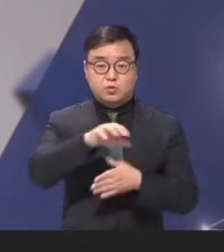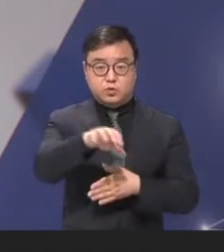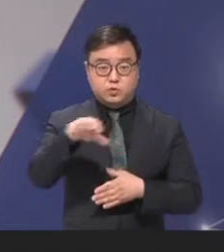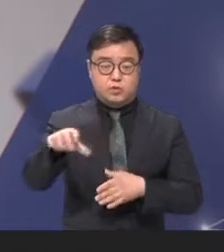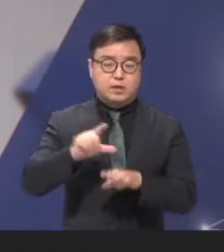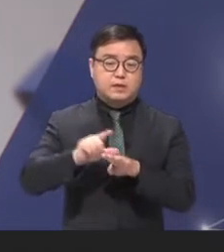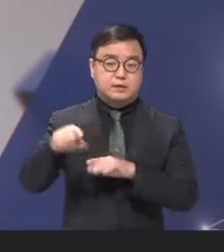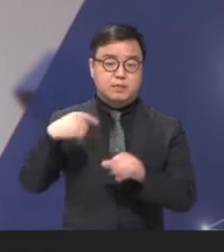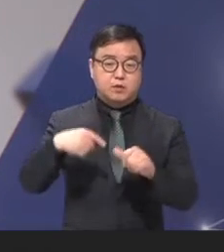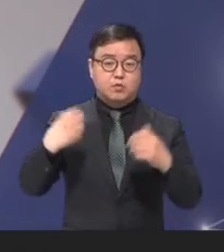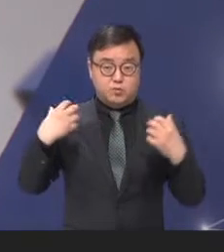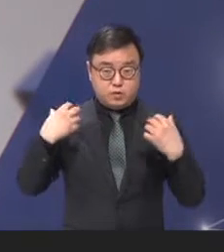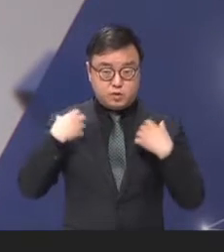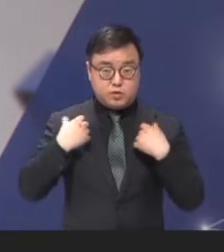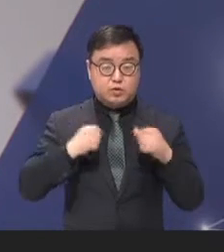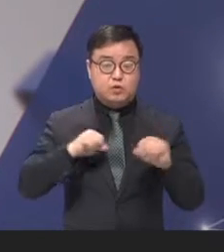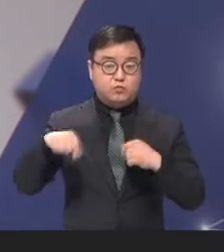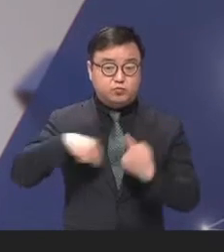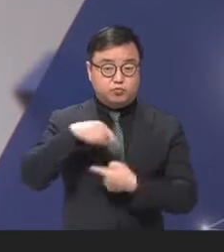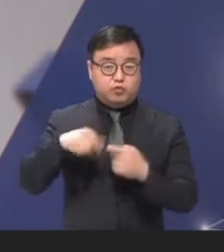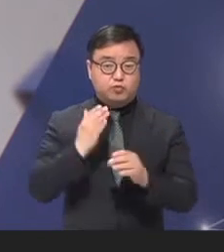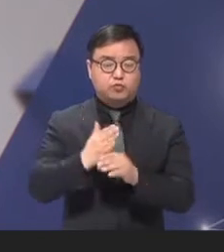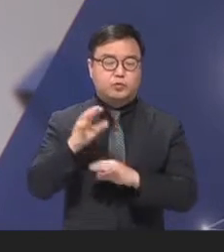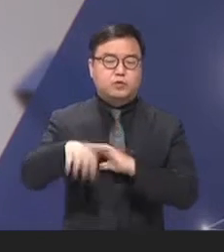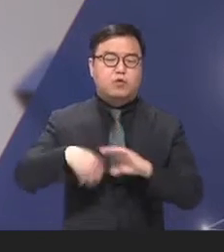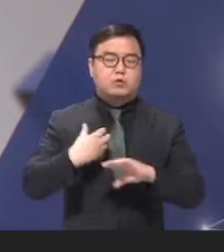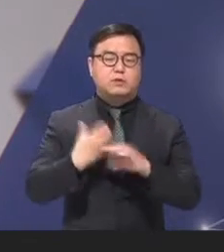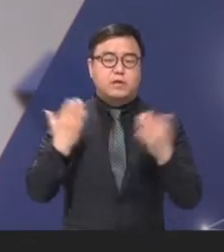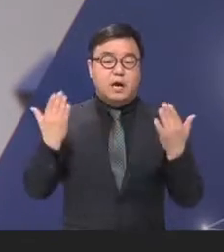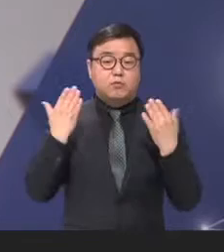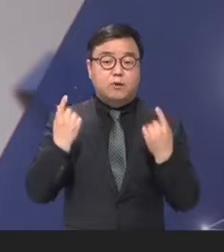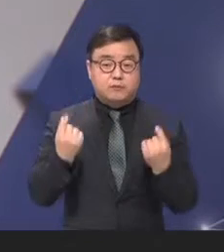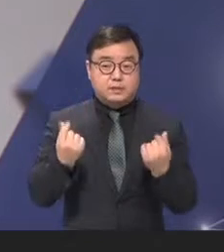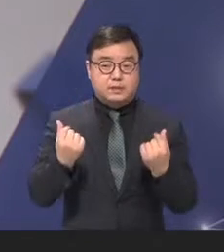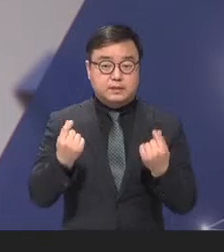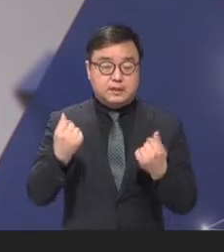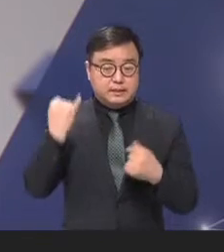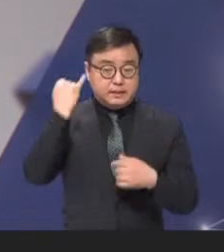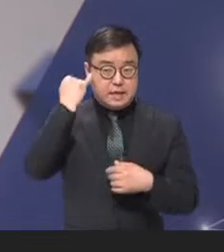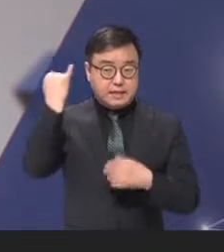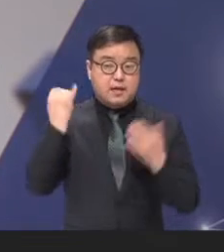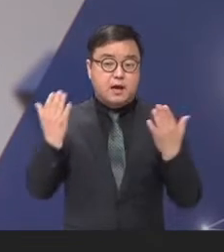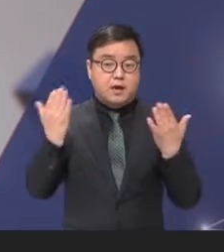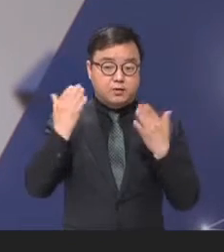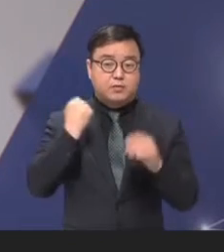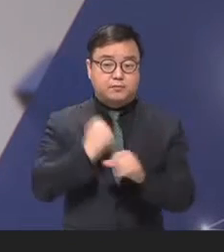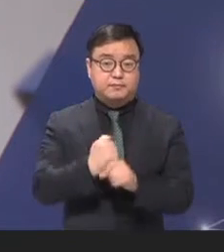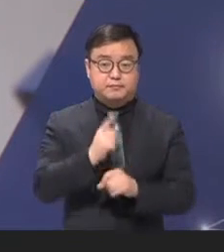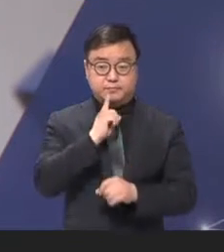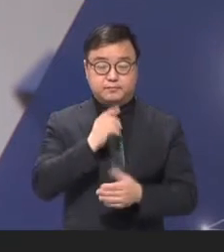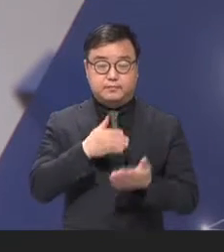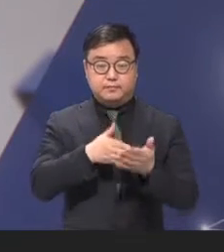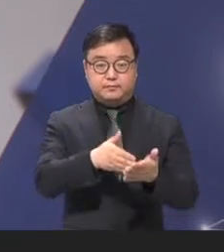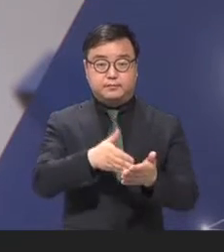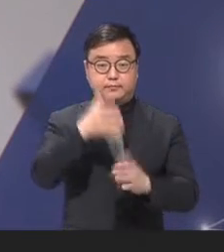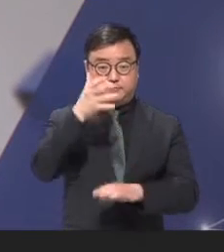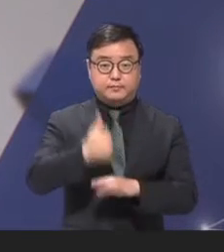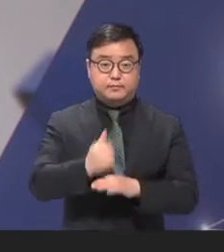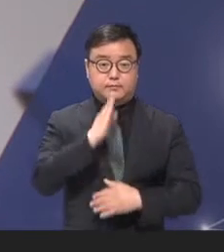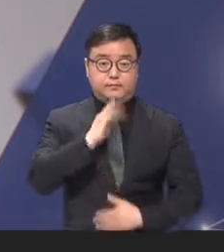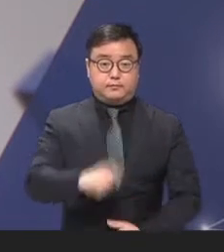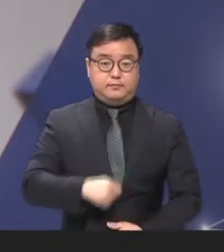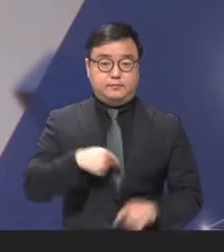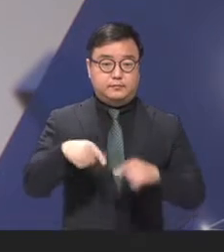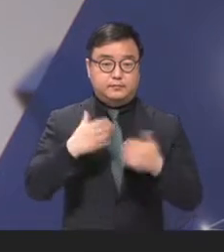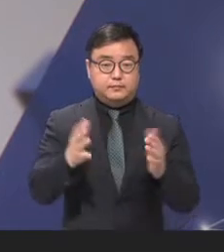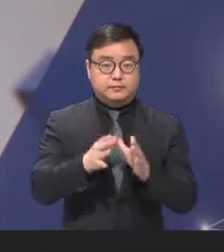차원에서 진행하던 혁신학교와 비슷한 창의학교의 공약을 제시했습니다. 네. 네. 마지막으로 정의당의 경우는 새누리당과